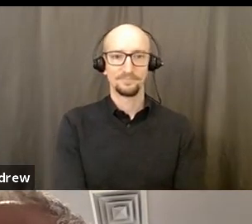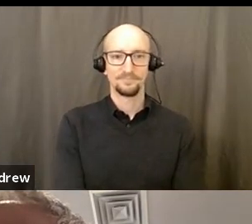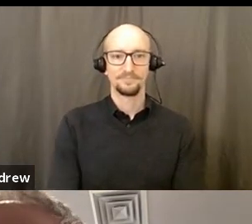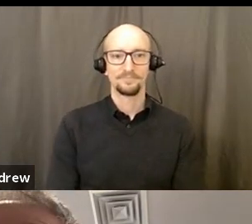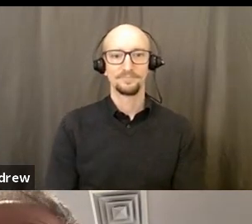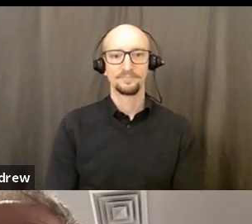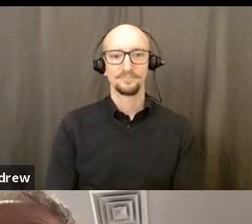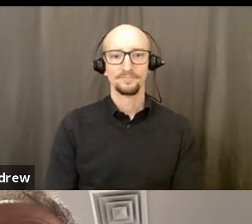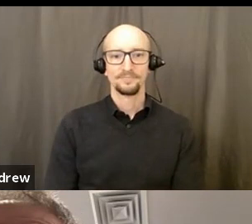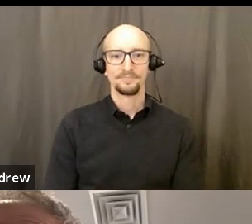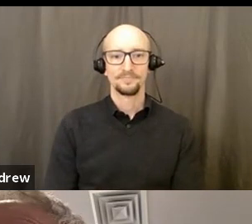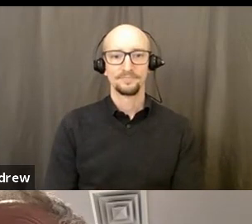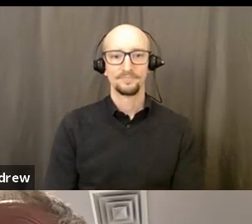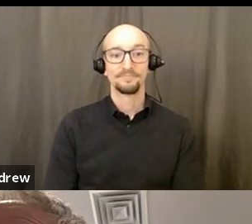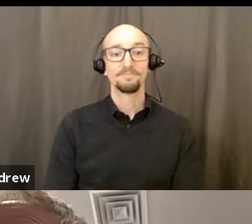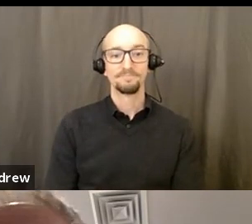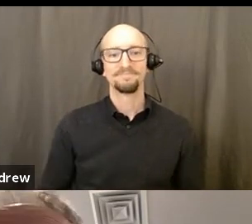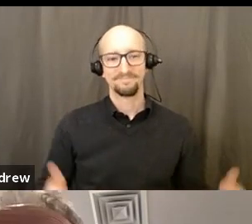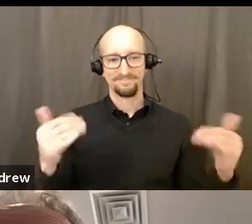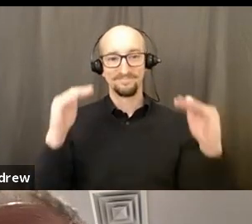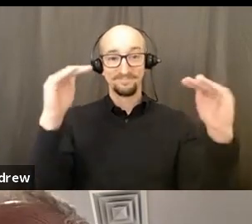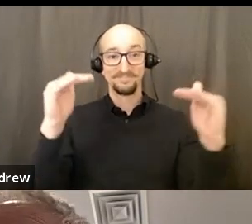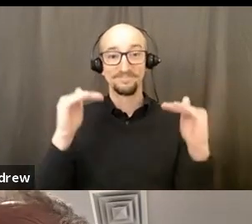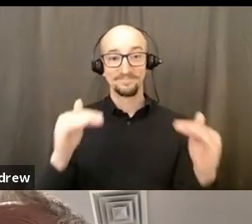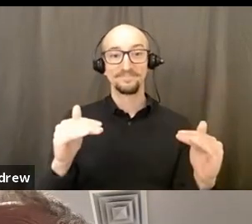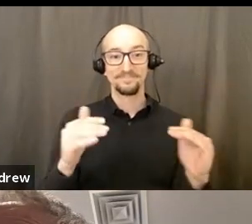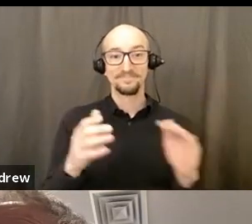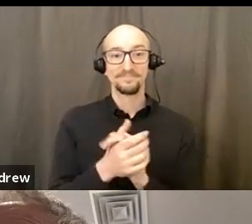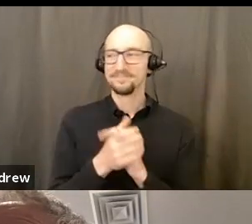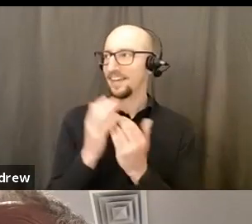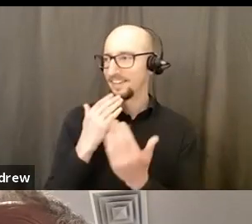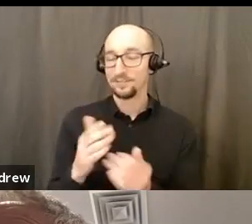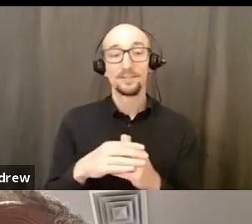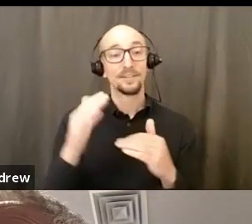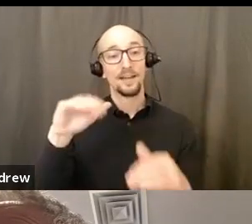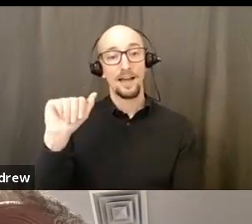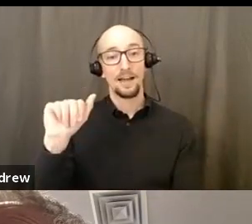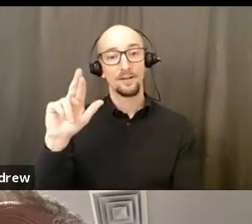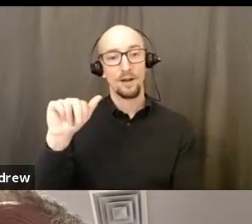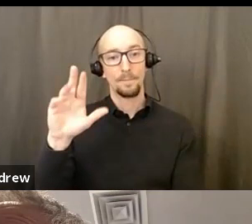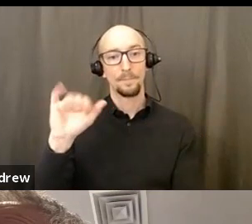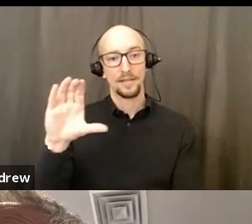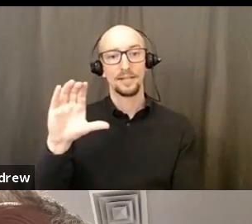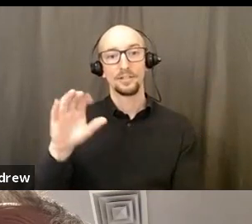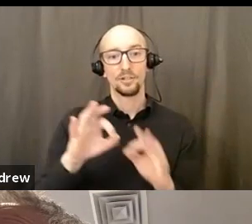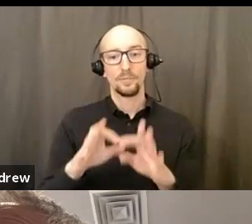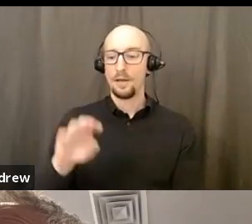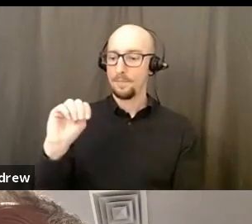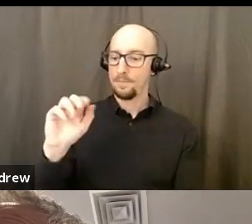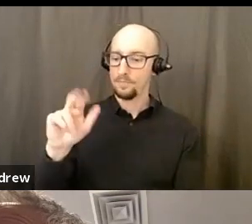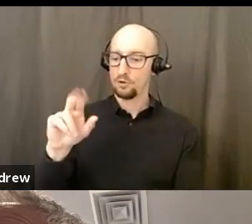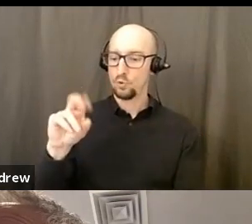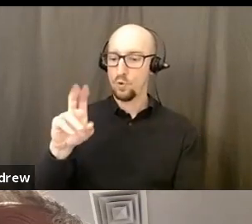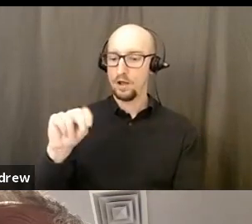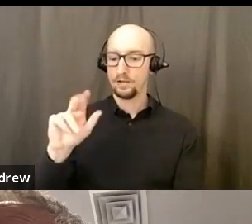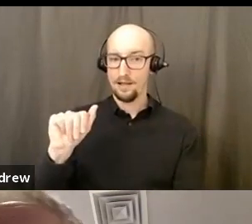soin pour. Merci. Thank you very much. Thank you. Our Arabic interpreter is Marouana